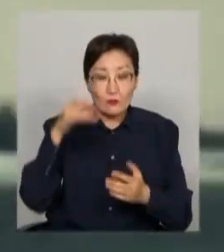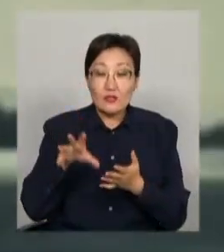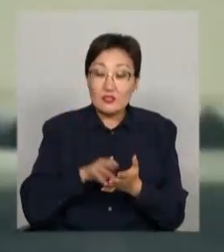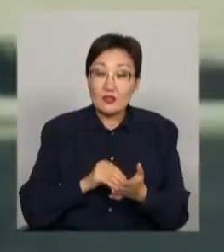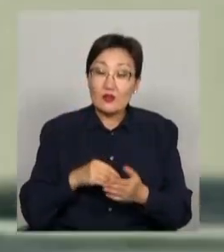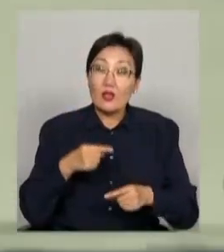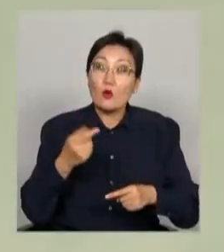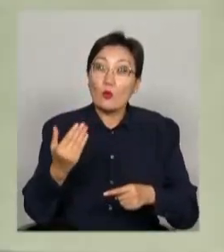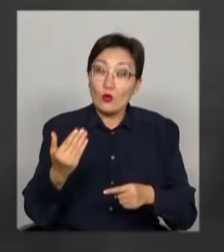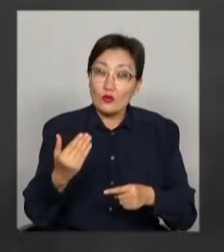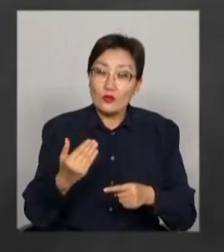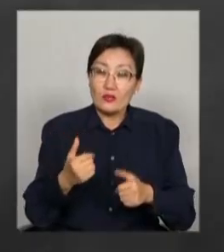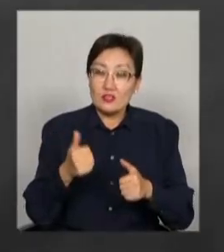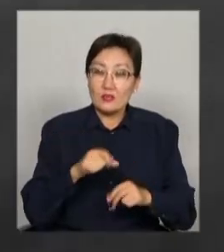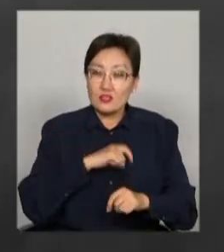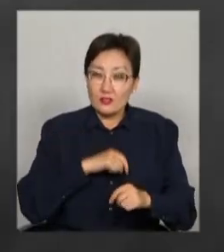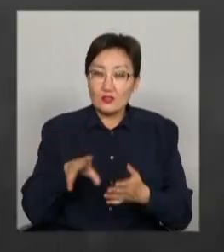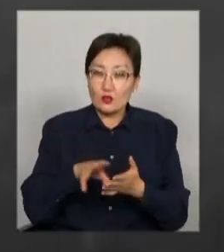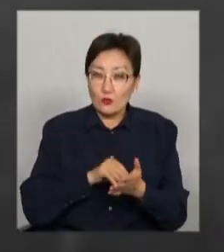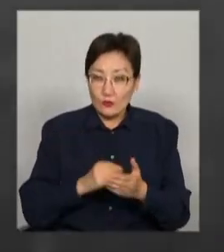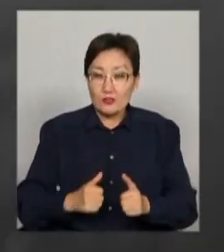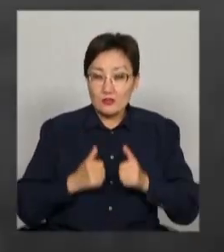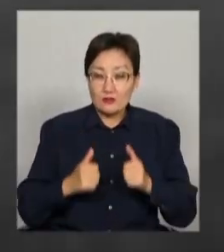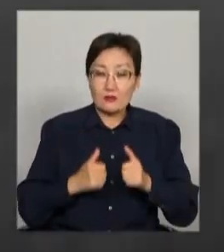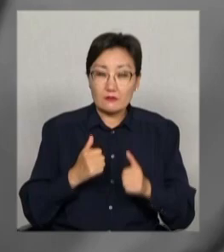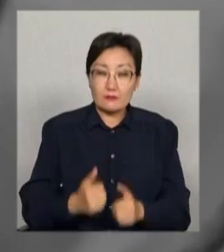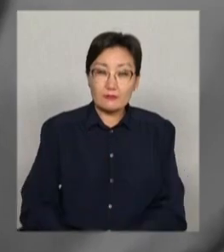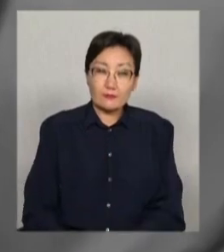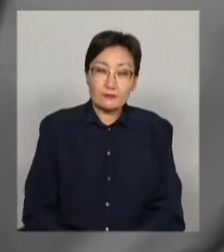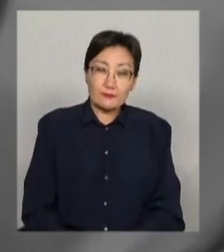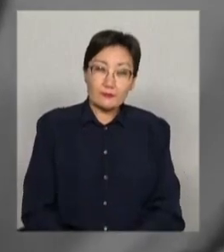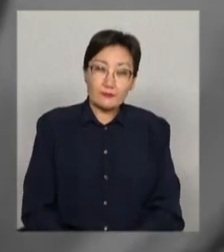батырдың ізімен жүруді мақтан тұтады. Мерей Қанапиянов, Арсен Сандыбаев, Алматы телеарнасы.